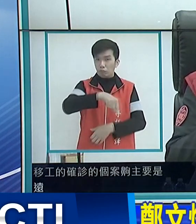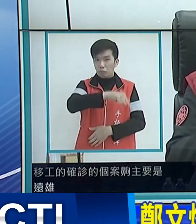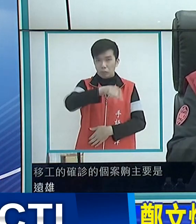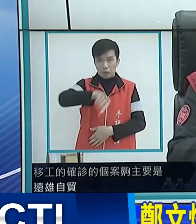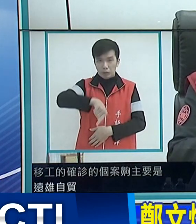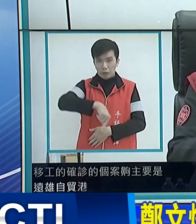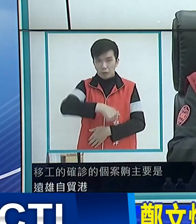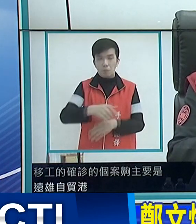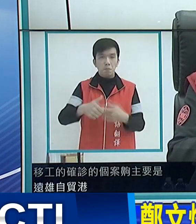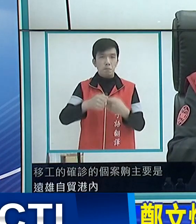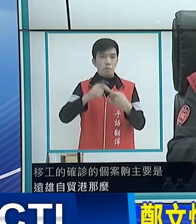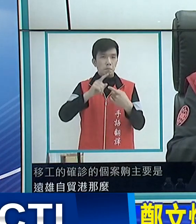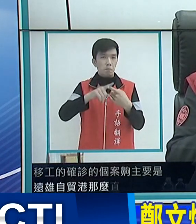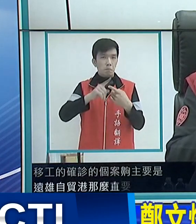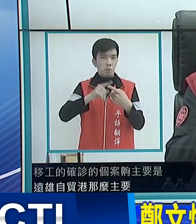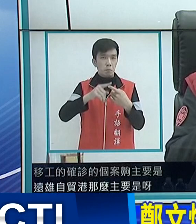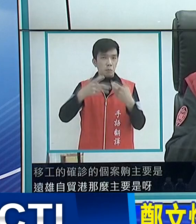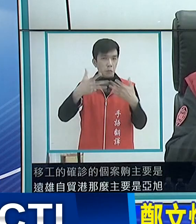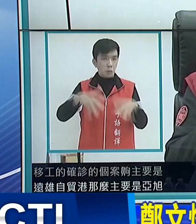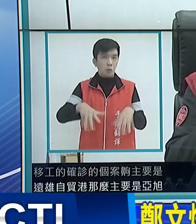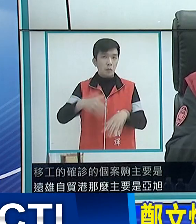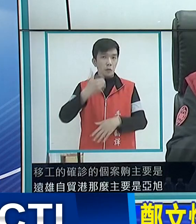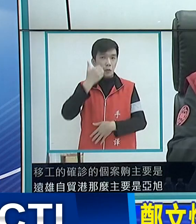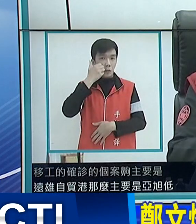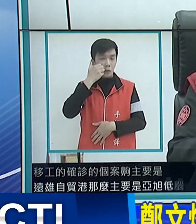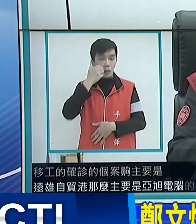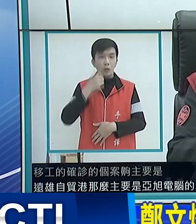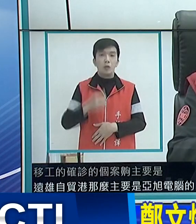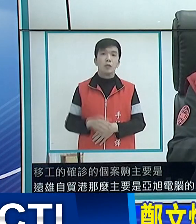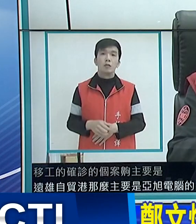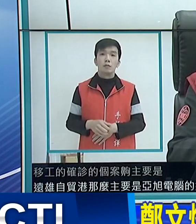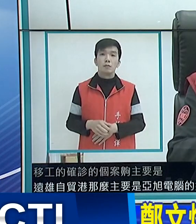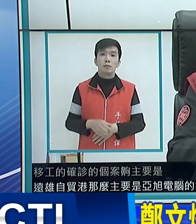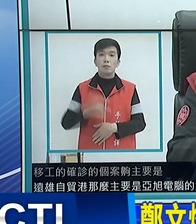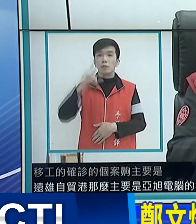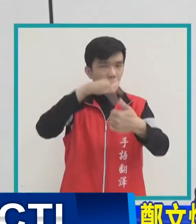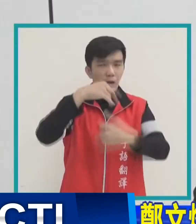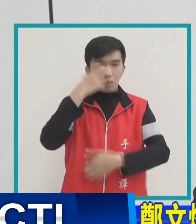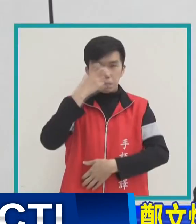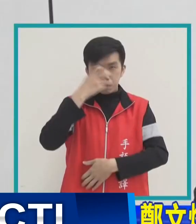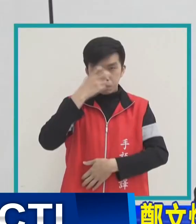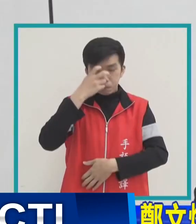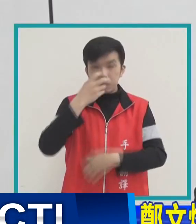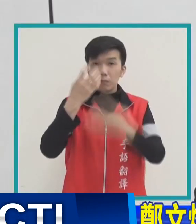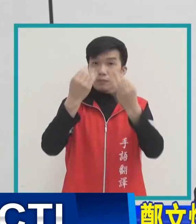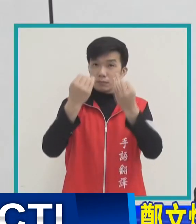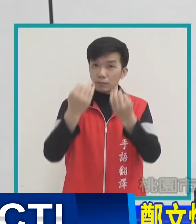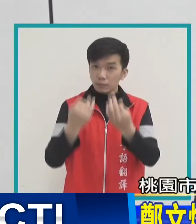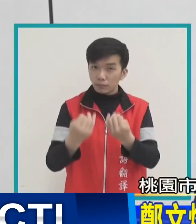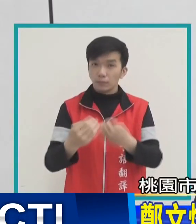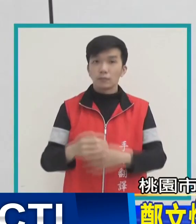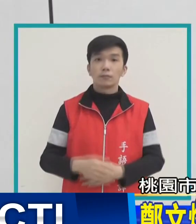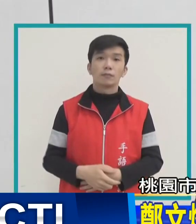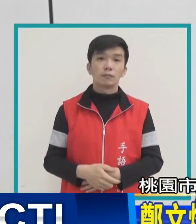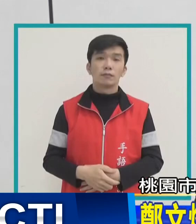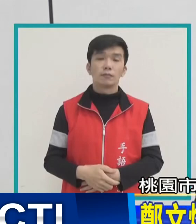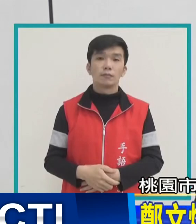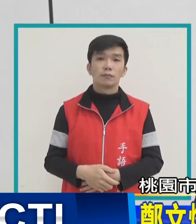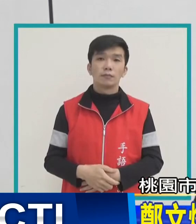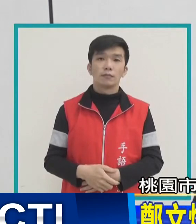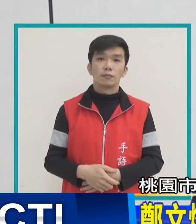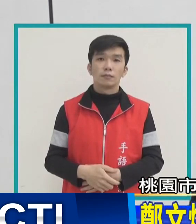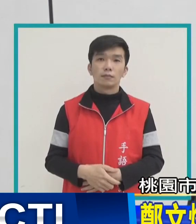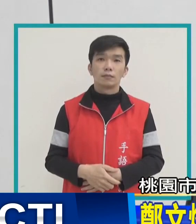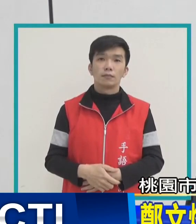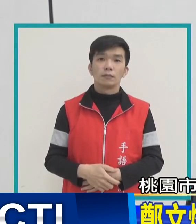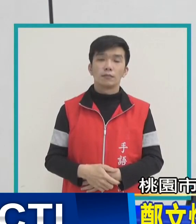籍的移工，在快筛之后呈现阳性，已经 PCR 确诊。 目前这个